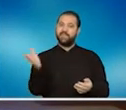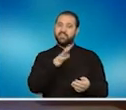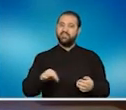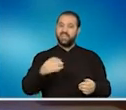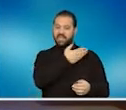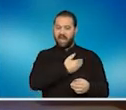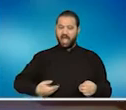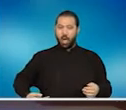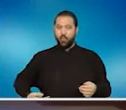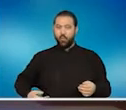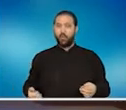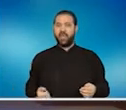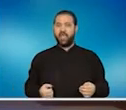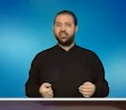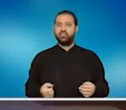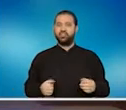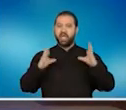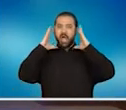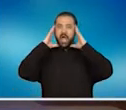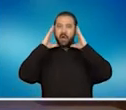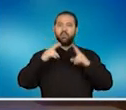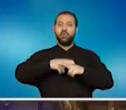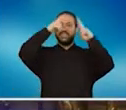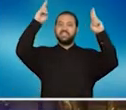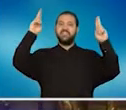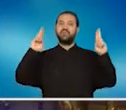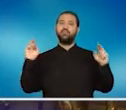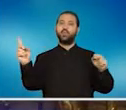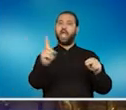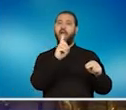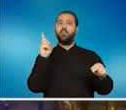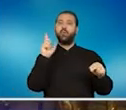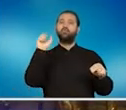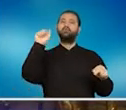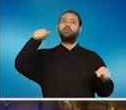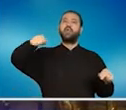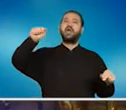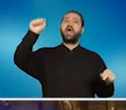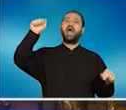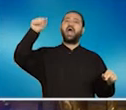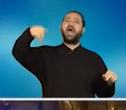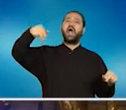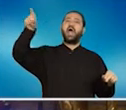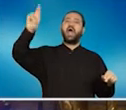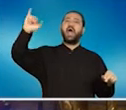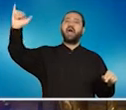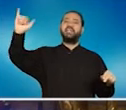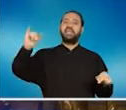moaștele Sfântului Andrei, capul Sfântului Andrei, așa a rânduit Dumnezeu și așa au